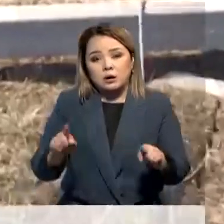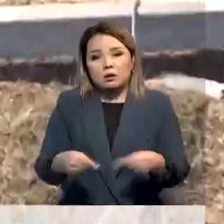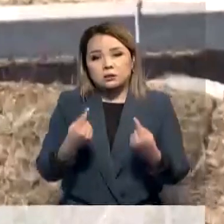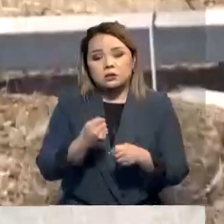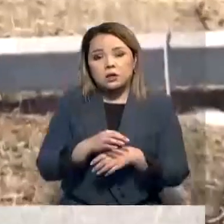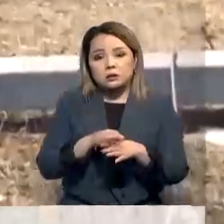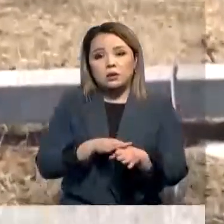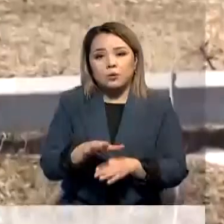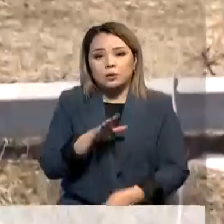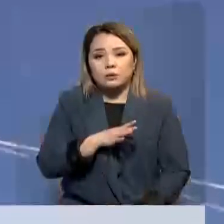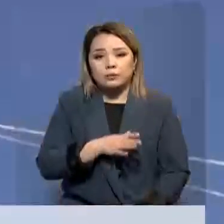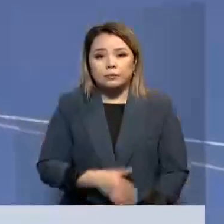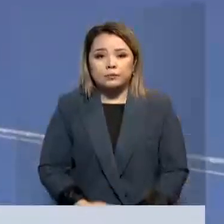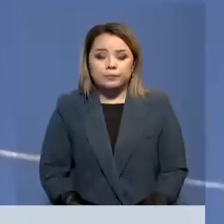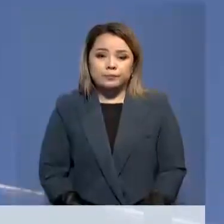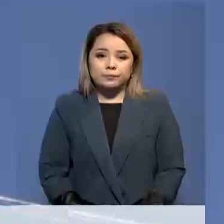қосылды.